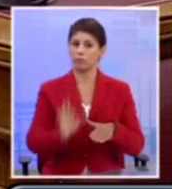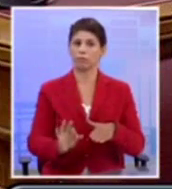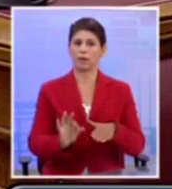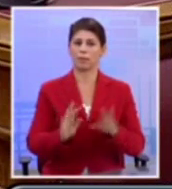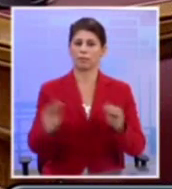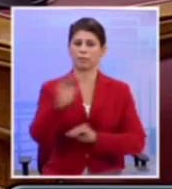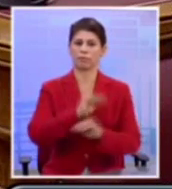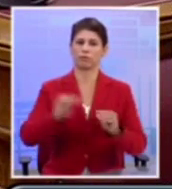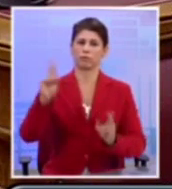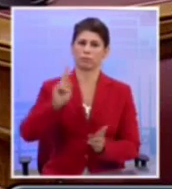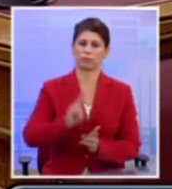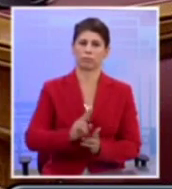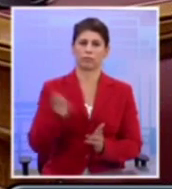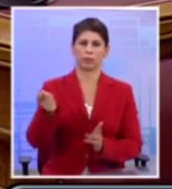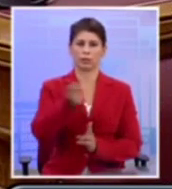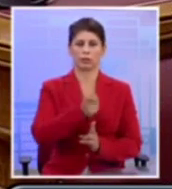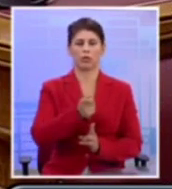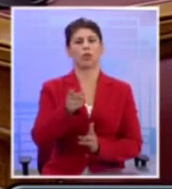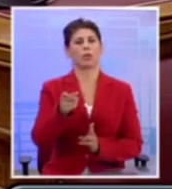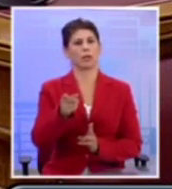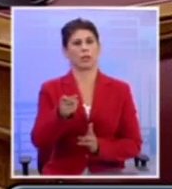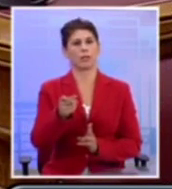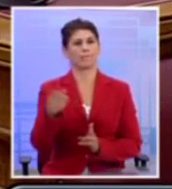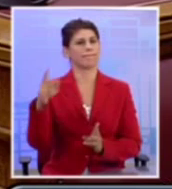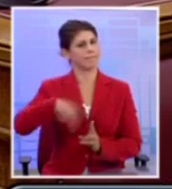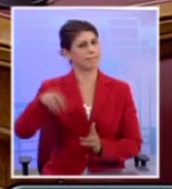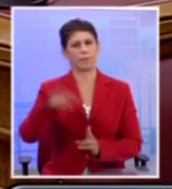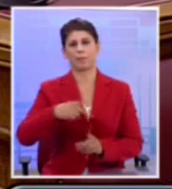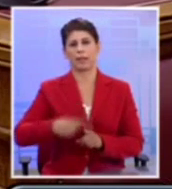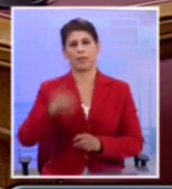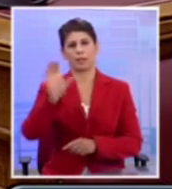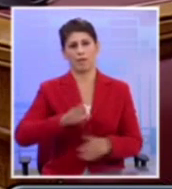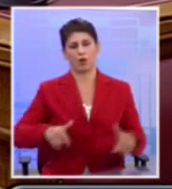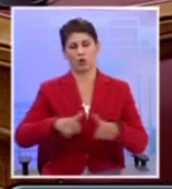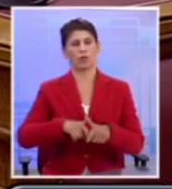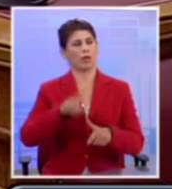χρέους συζητήθηκε στις διαπραγματεύσεις, αλλά απορρίφθηκε από τις ελληνικές αρχές και την Ευρωζώνη.